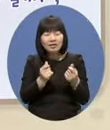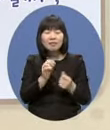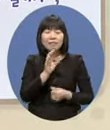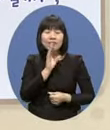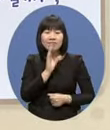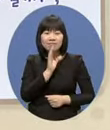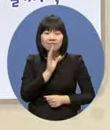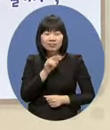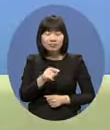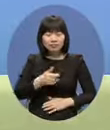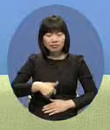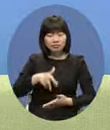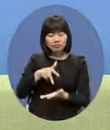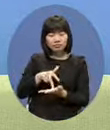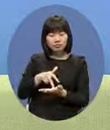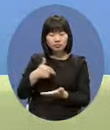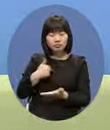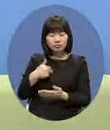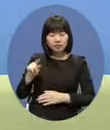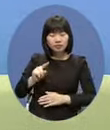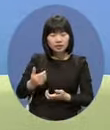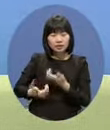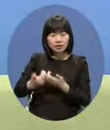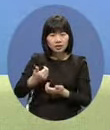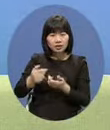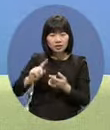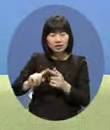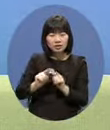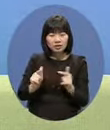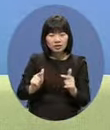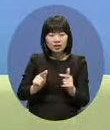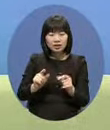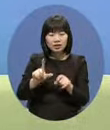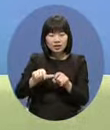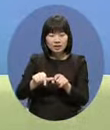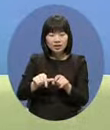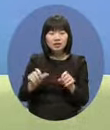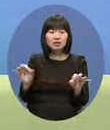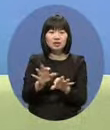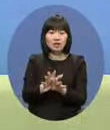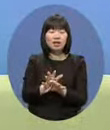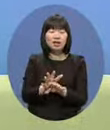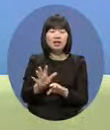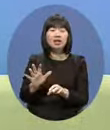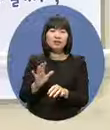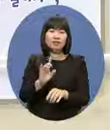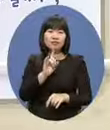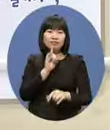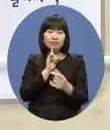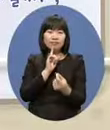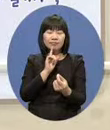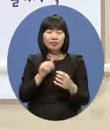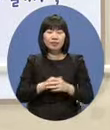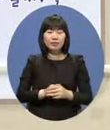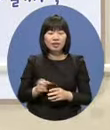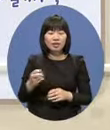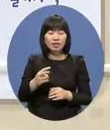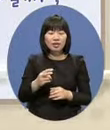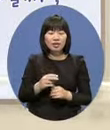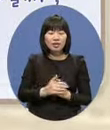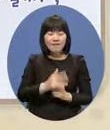이렇게 해 버리면은 아이는 어 자기 어떤 갈등이나 이런 것들을 얘기할 기회 자체를 갖고 갖게 되지 못해요 그렇군요 또 형사